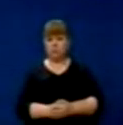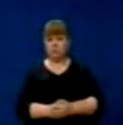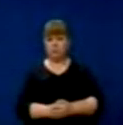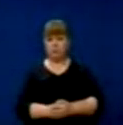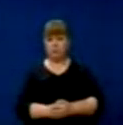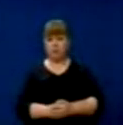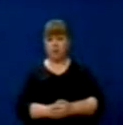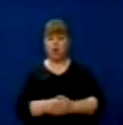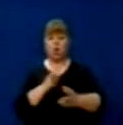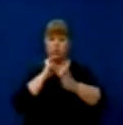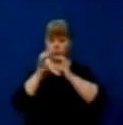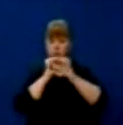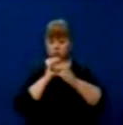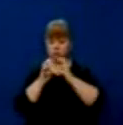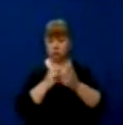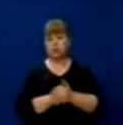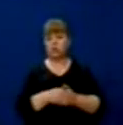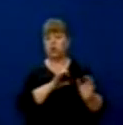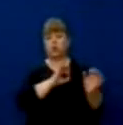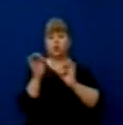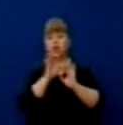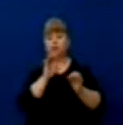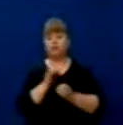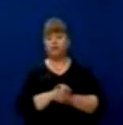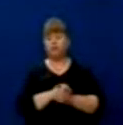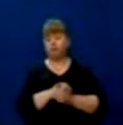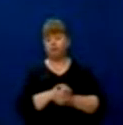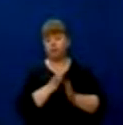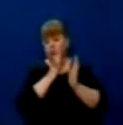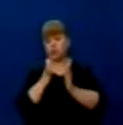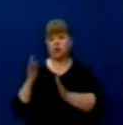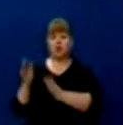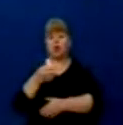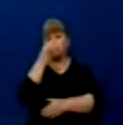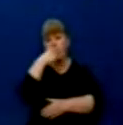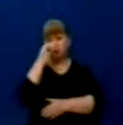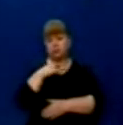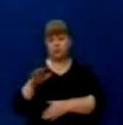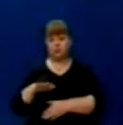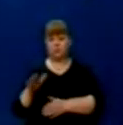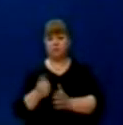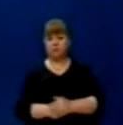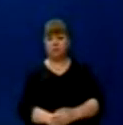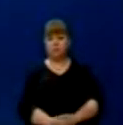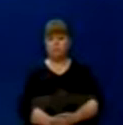për një komunikim të drejtë për drejtë i cili do të siguroj furnizim të plot dhe të rregull të këtyre fëmijëve me këtë preparat.